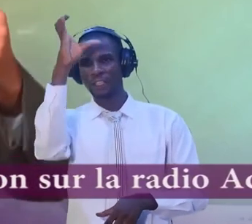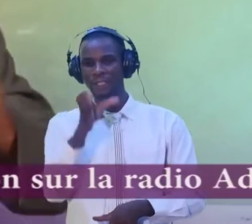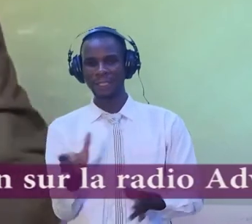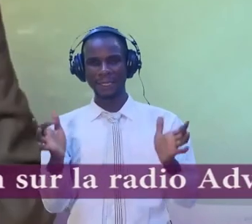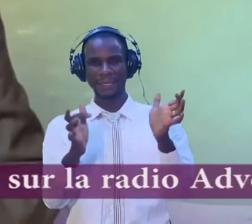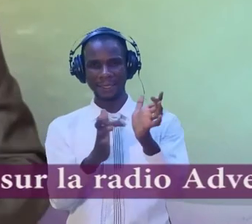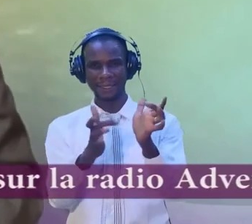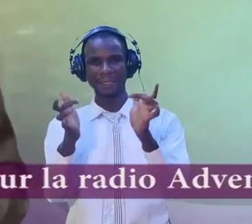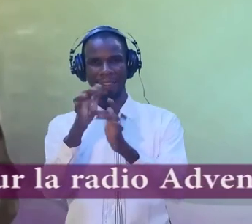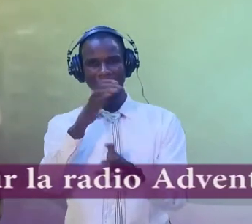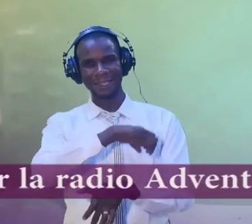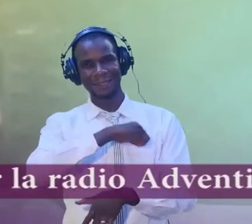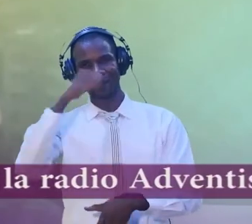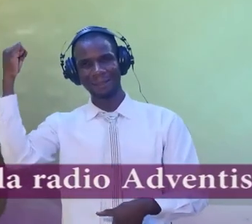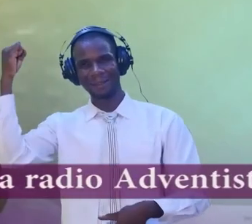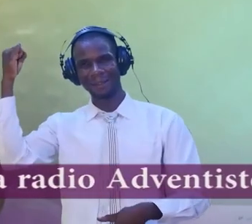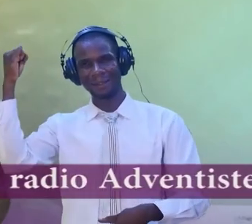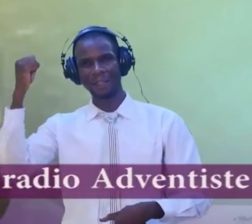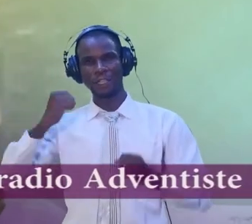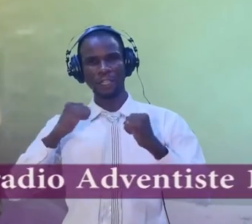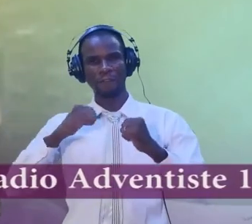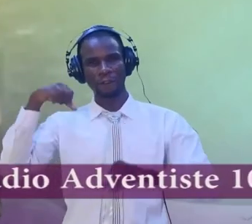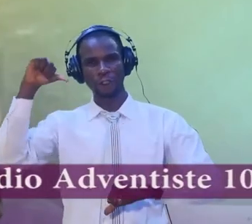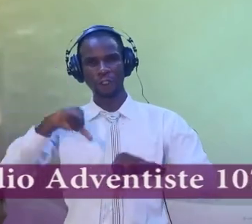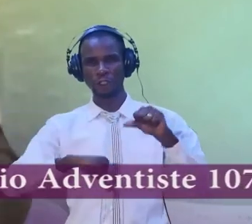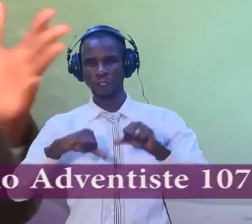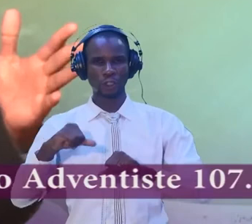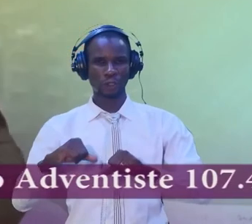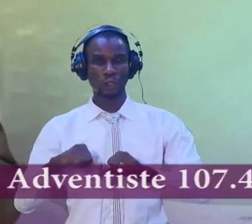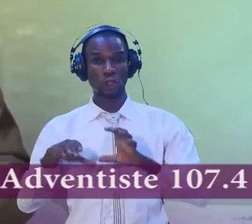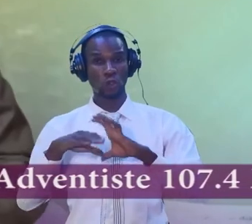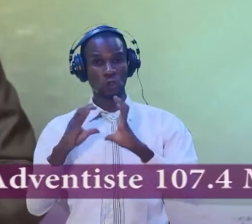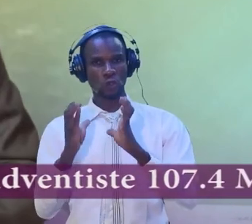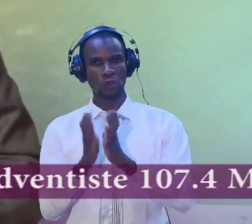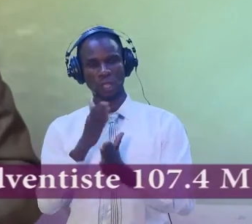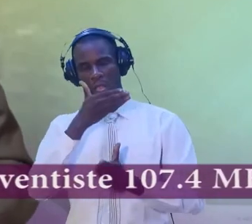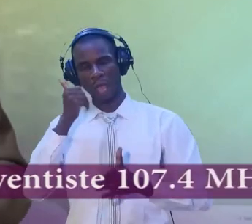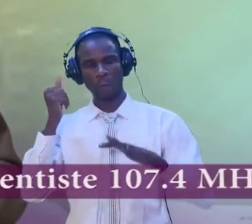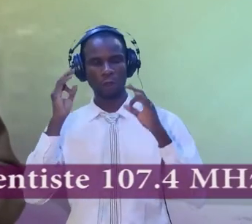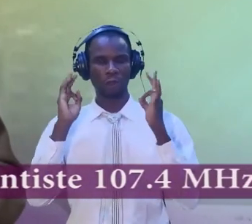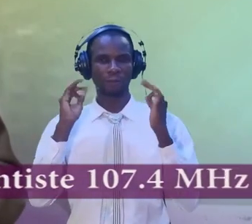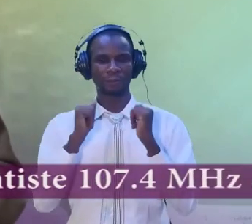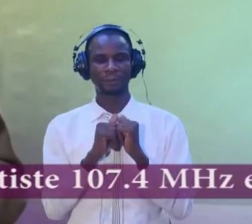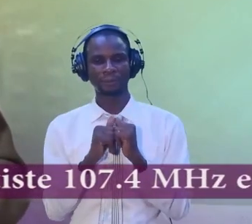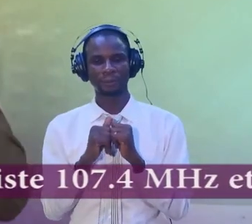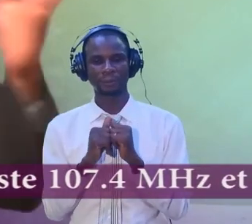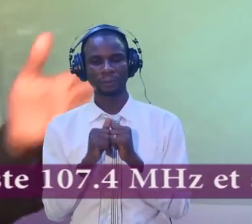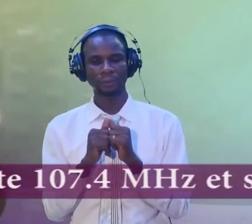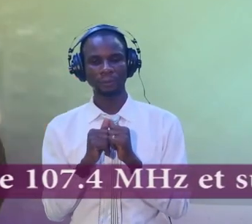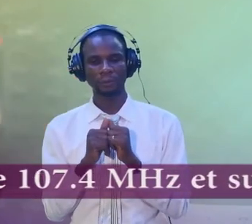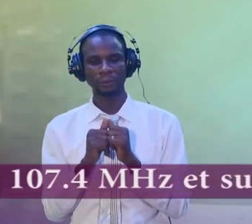sababu ya kifo cha Yesu Kristo msalabani Yesu alishinda nguvu za uovu ndio habari